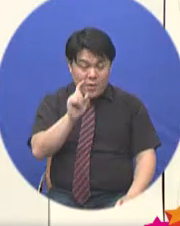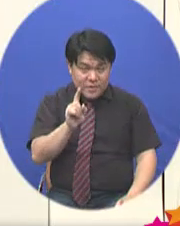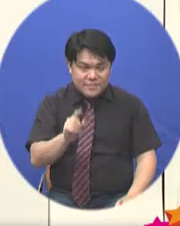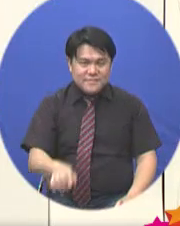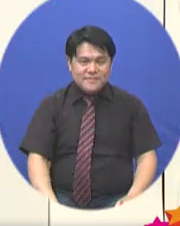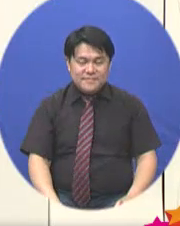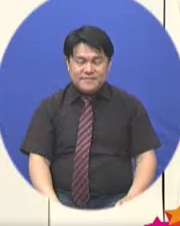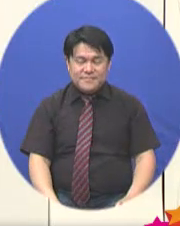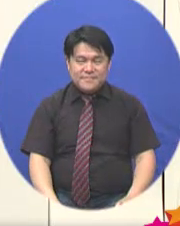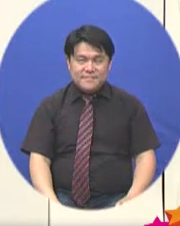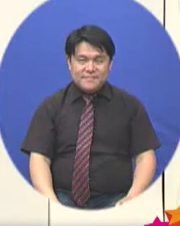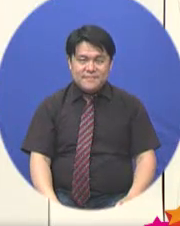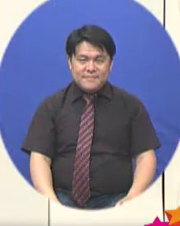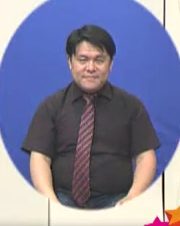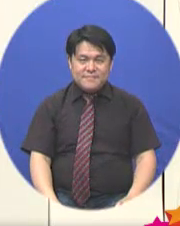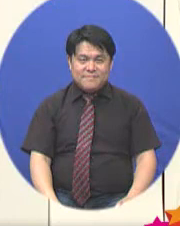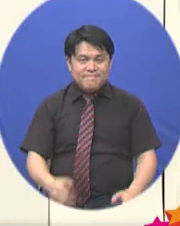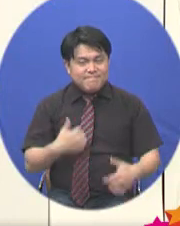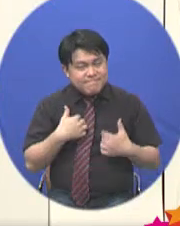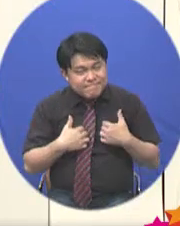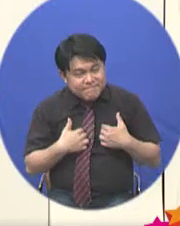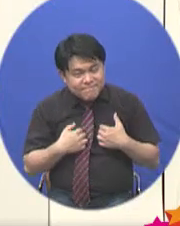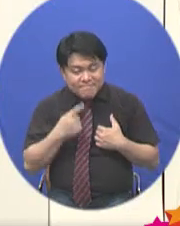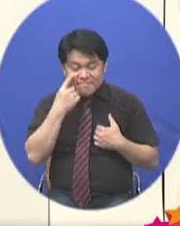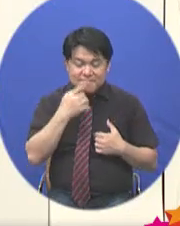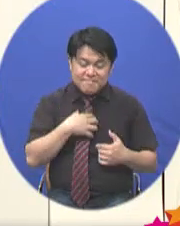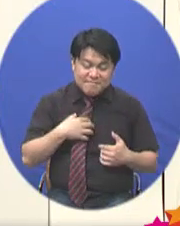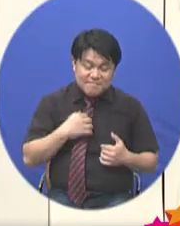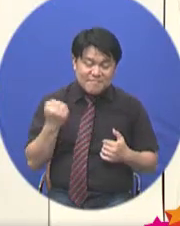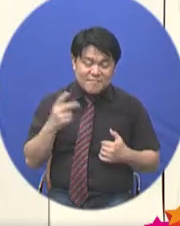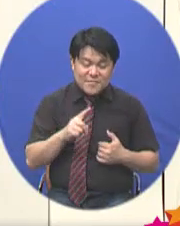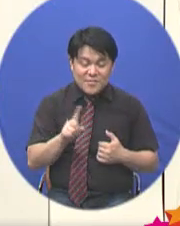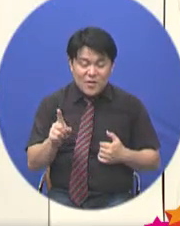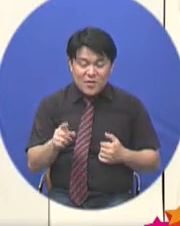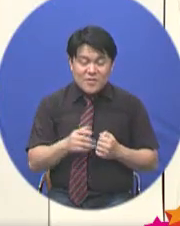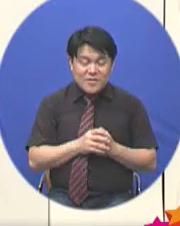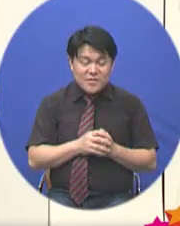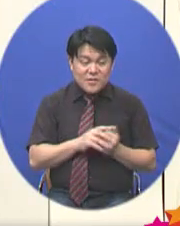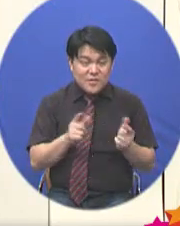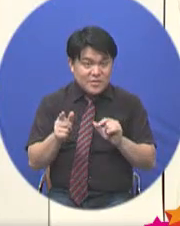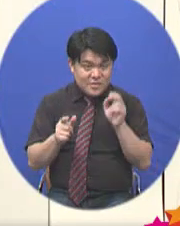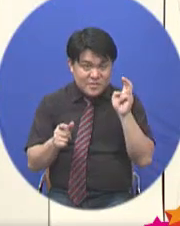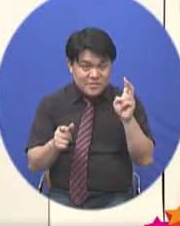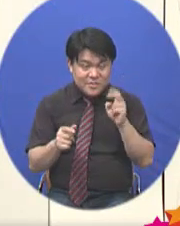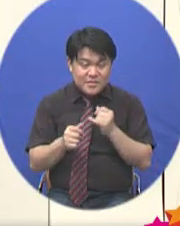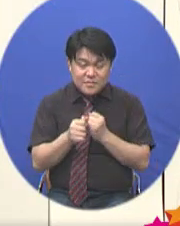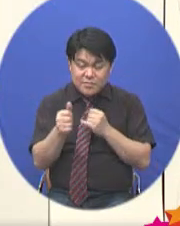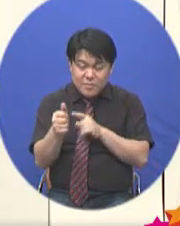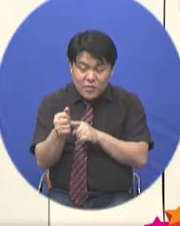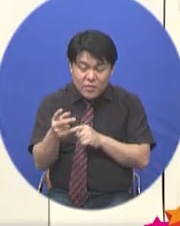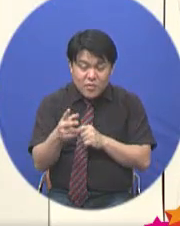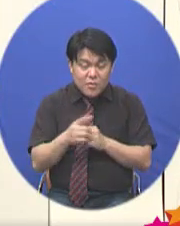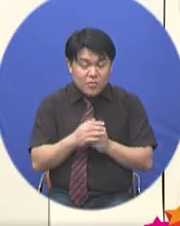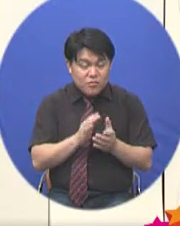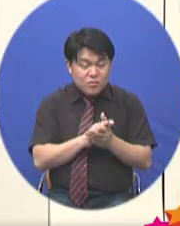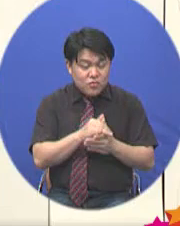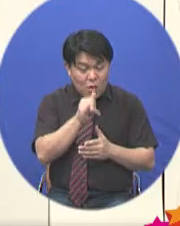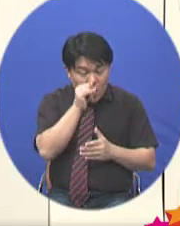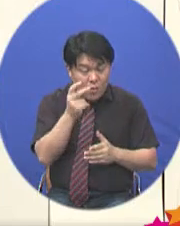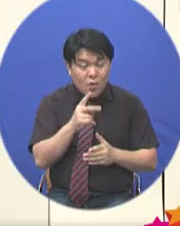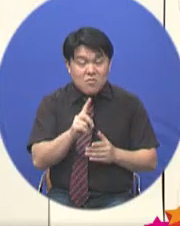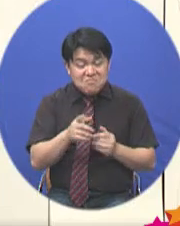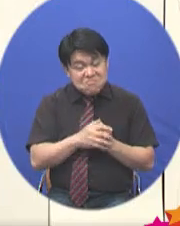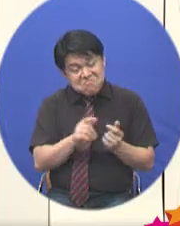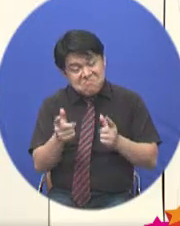누군가를 만났을 때 기쁘거나 슬프거나 뭐 신랑분도 있고 뭐 친구도